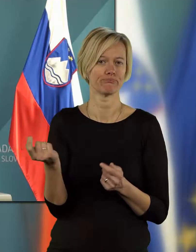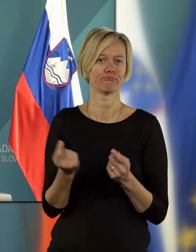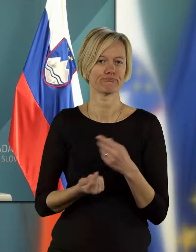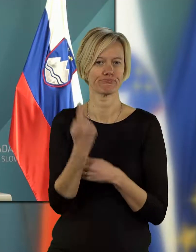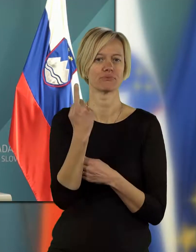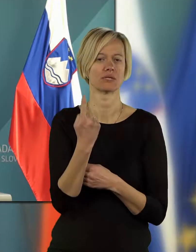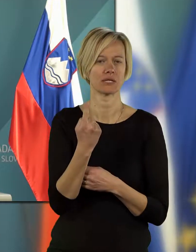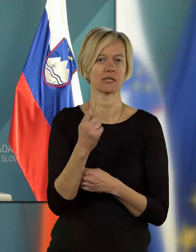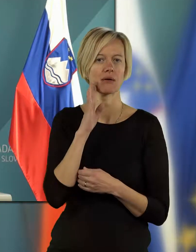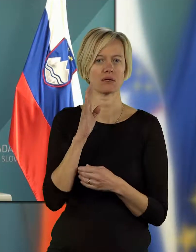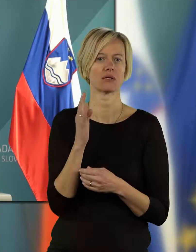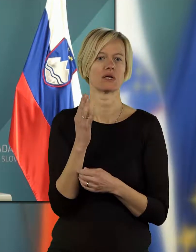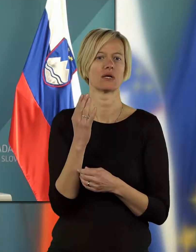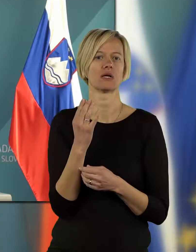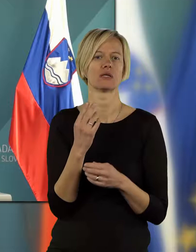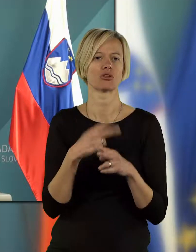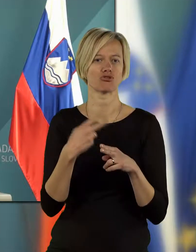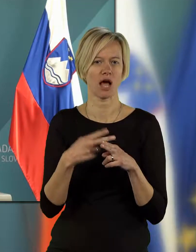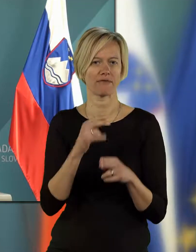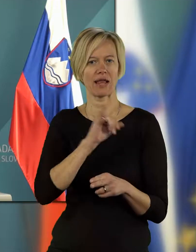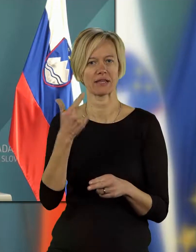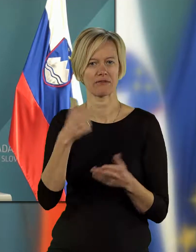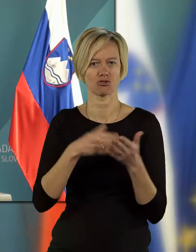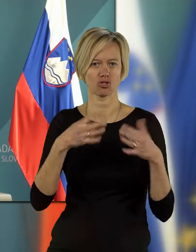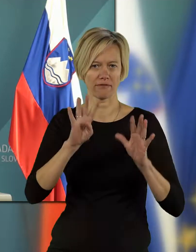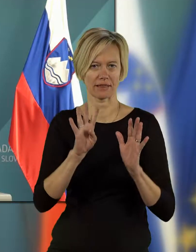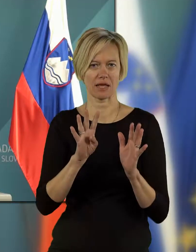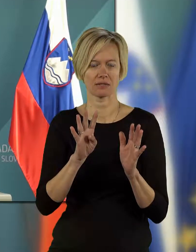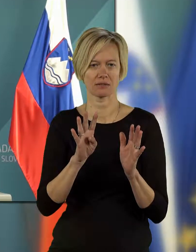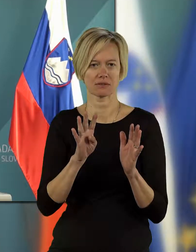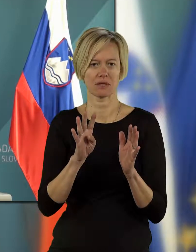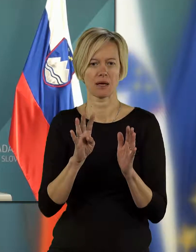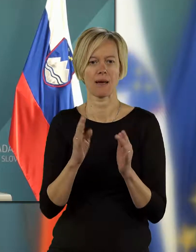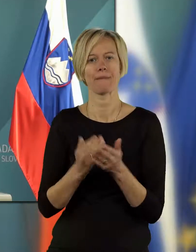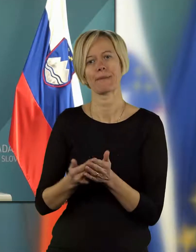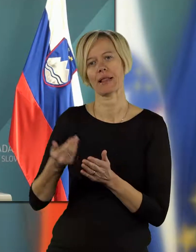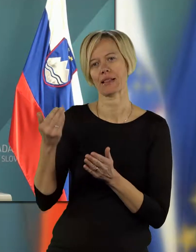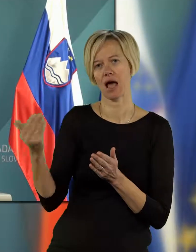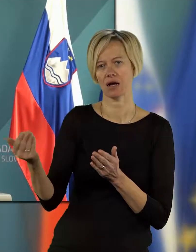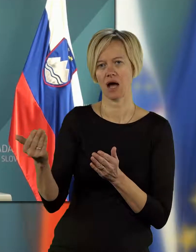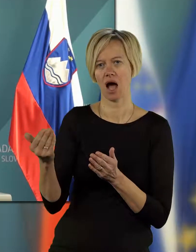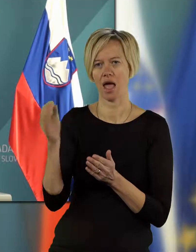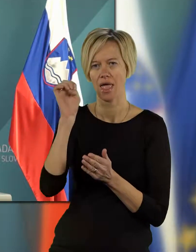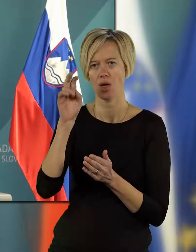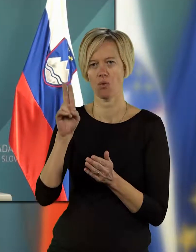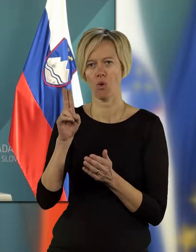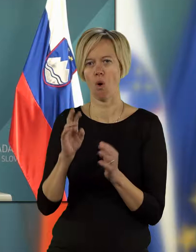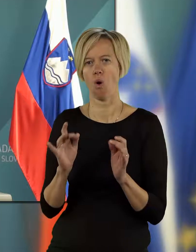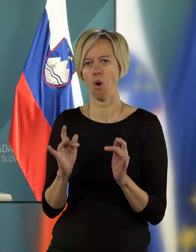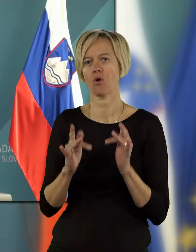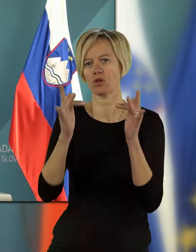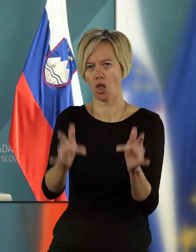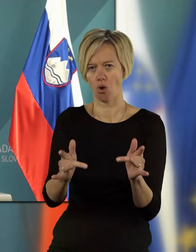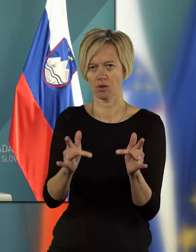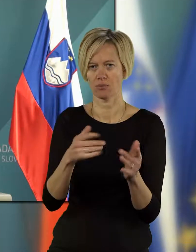da država leta 2019 predlaga Evropski komisiji odlog prodaje. Namreč, če bo